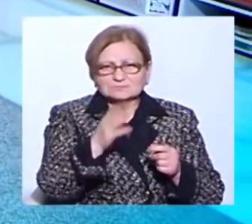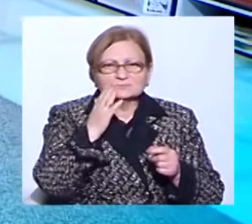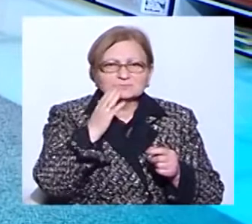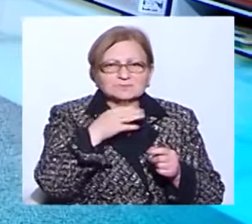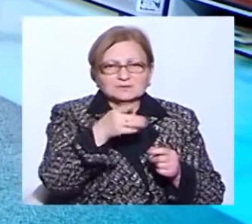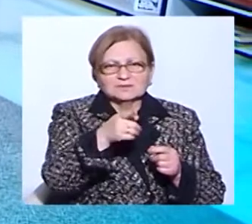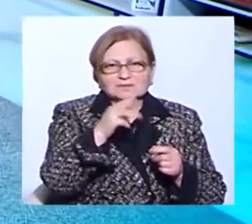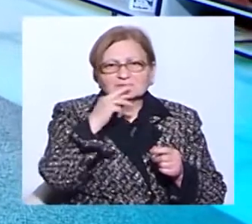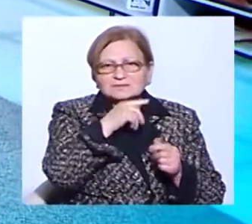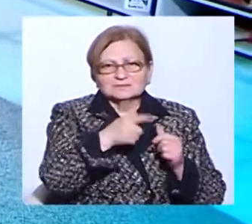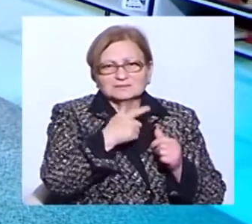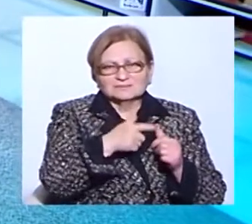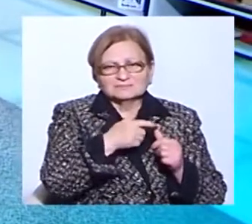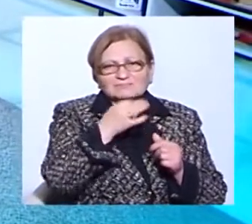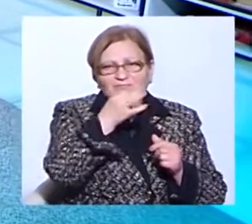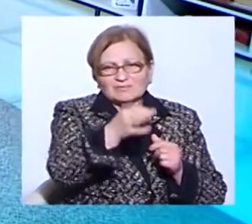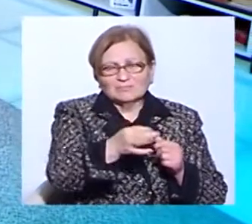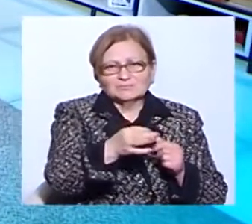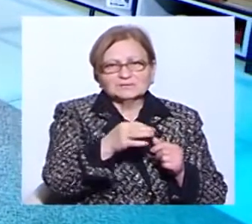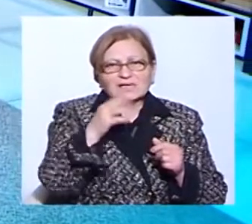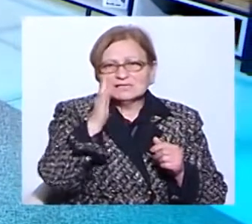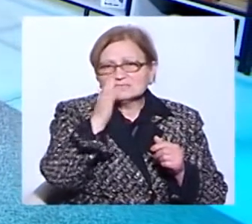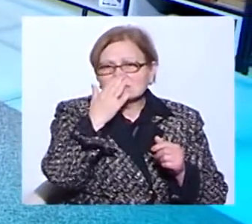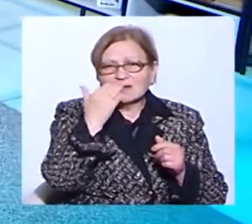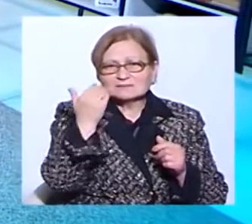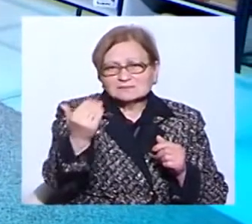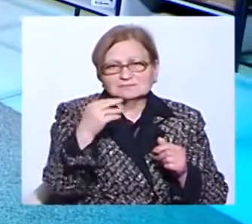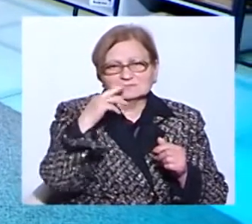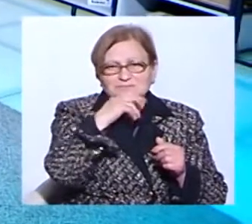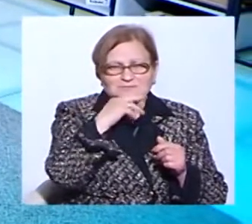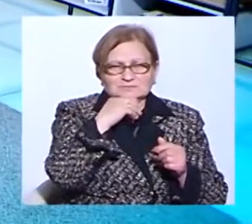ჩანს, ამ შეცდომას სარკულ შეცდომას ვეძახით.